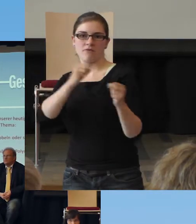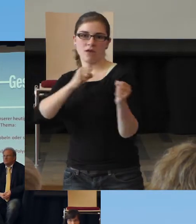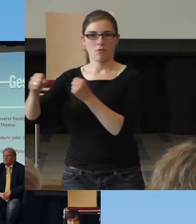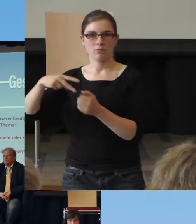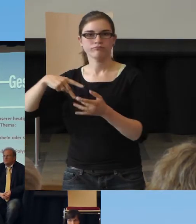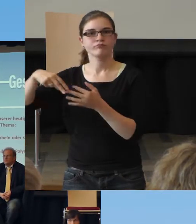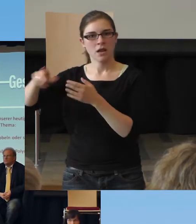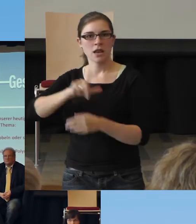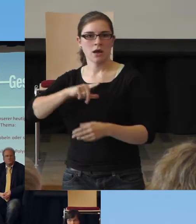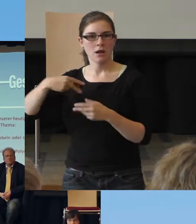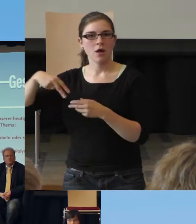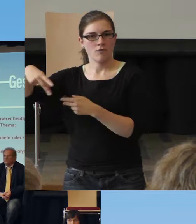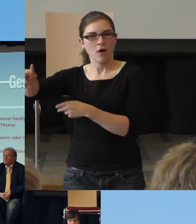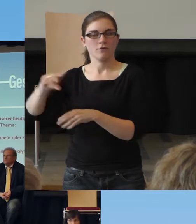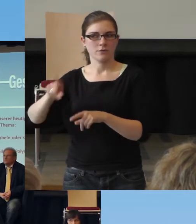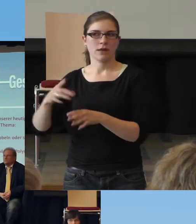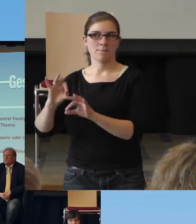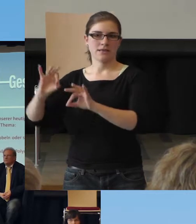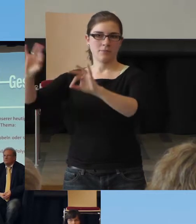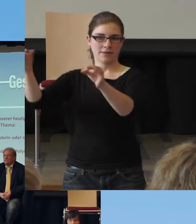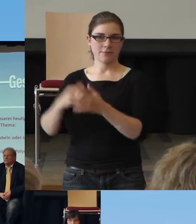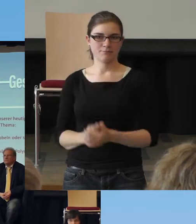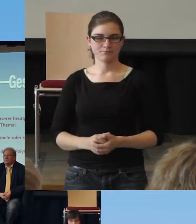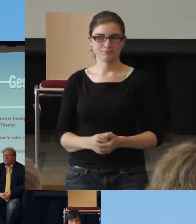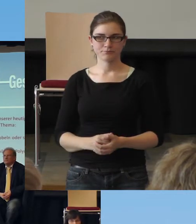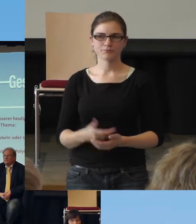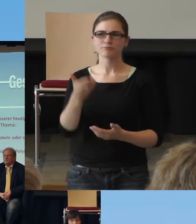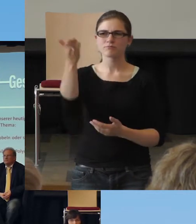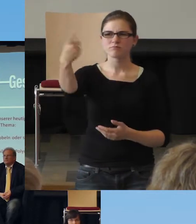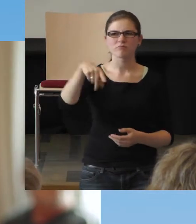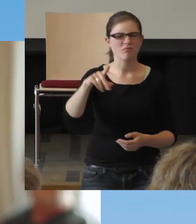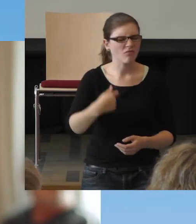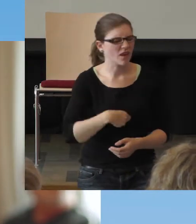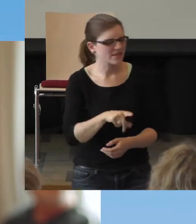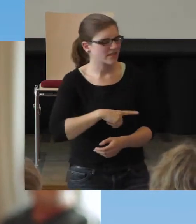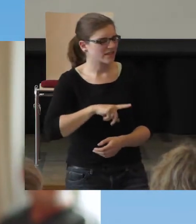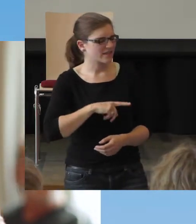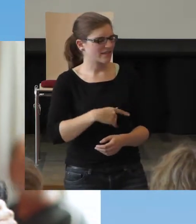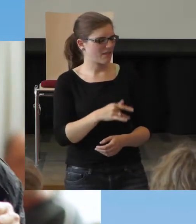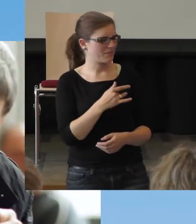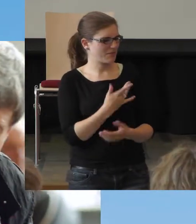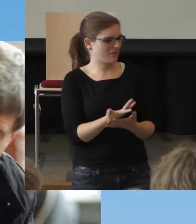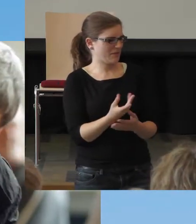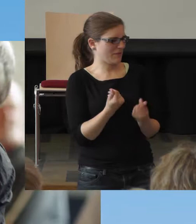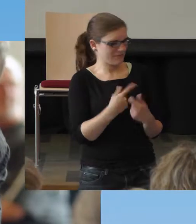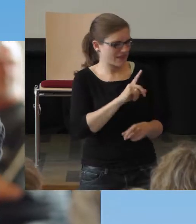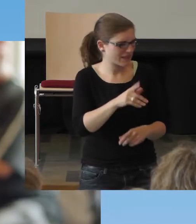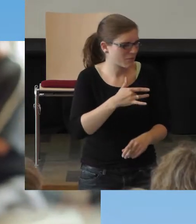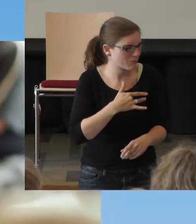Als Laie und nicht Betroffener habe ich den Eindruck es kann sich gar nicht um eine Krankheit handeln es müssen ganz viele sein